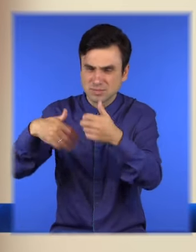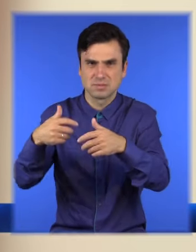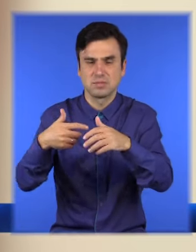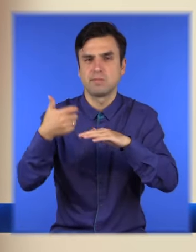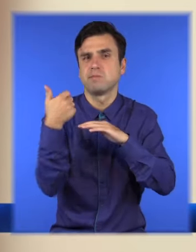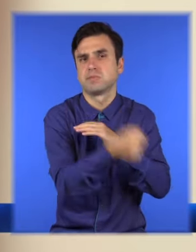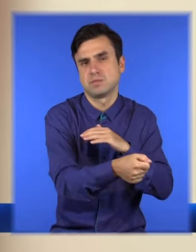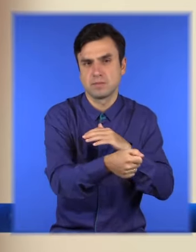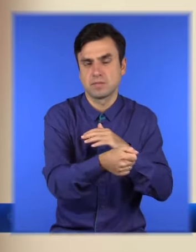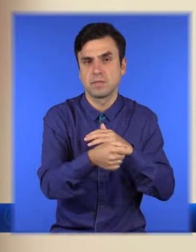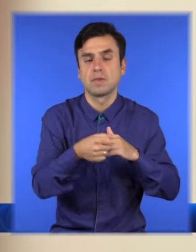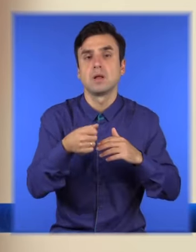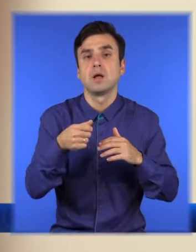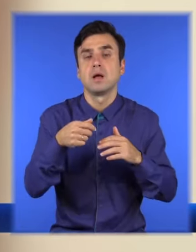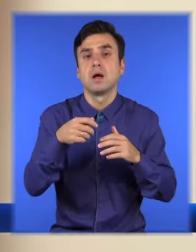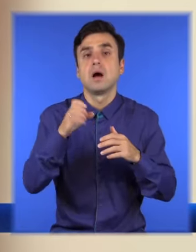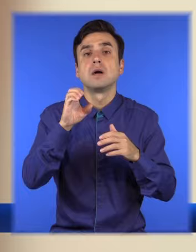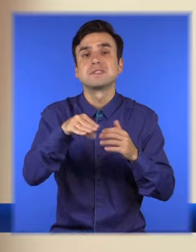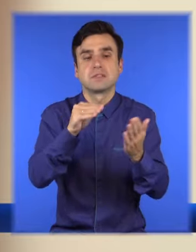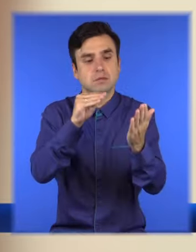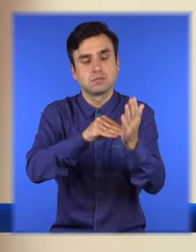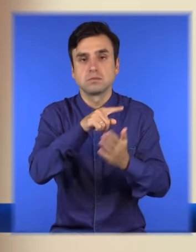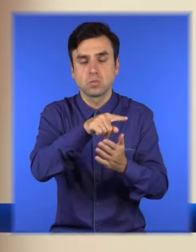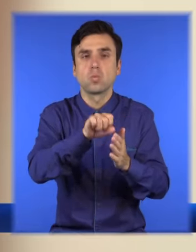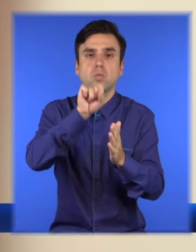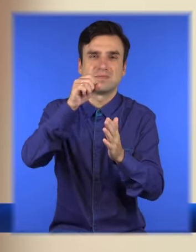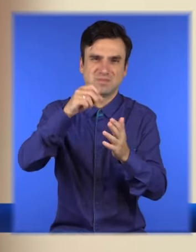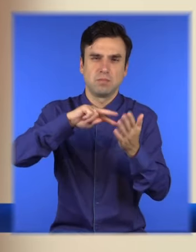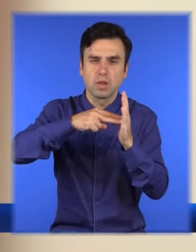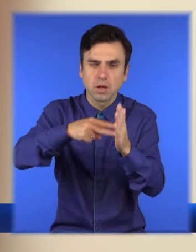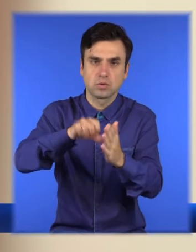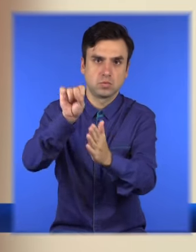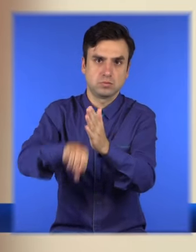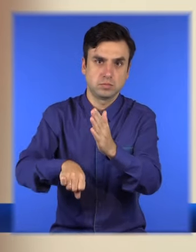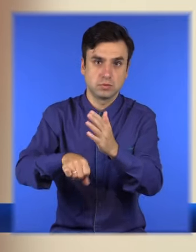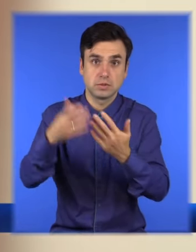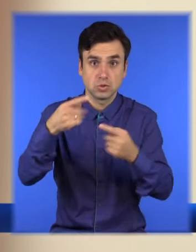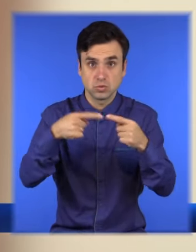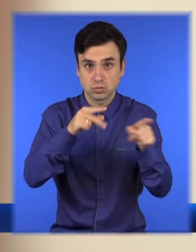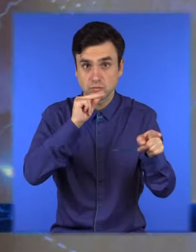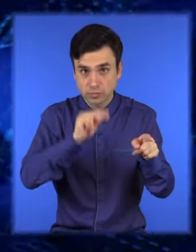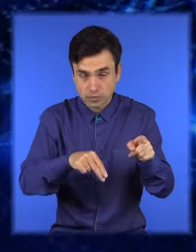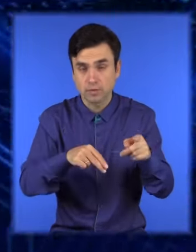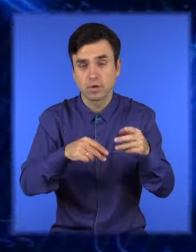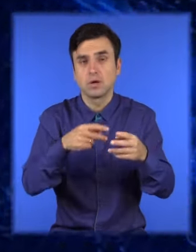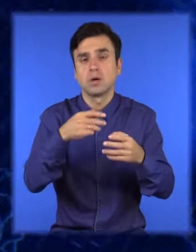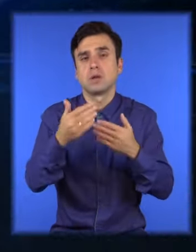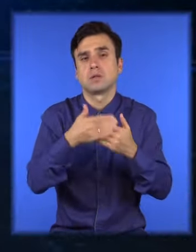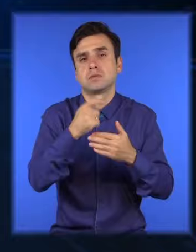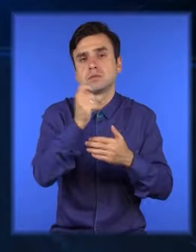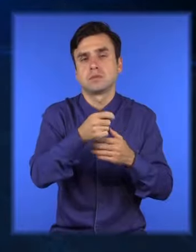вбивство». Якщо суд підтвердить вину затриманого, він відправиться за грати мінімум на 15 років.